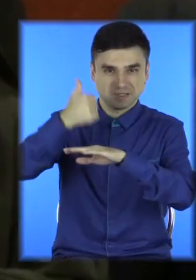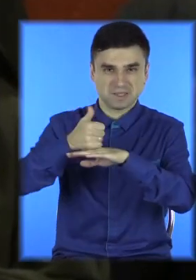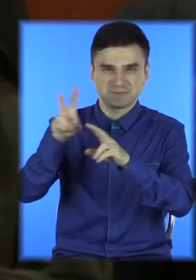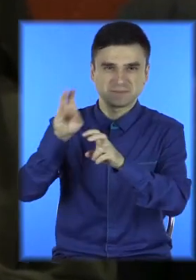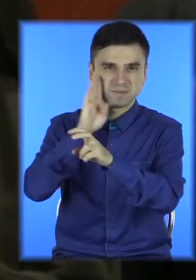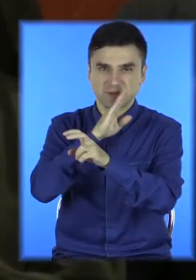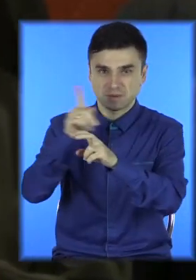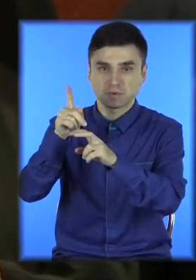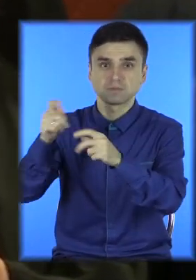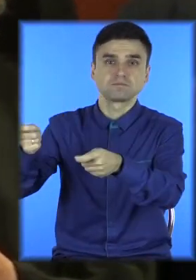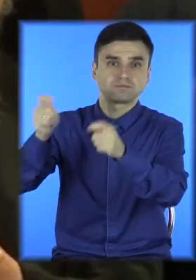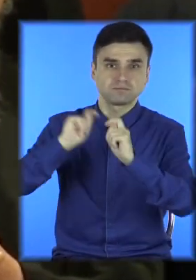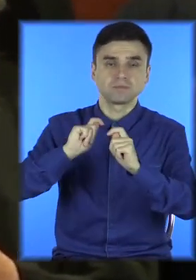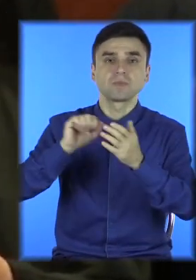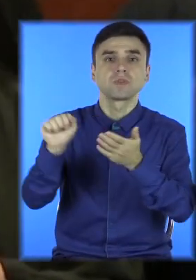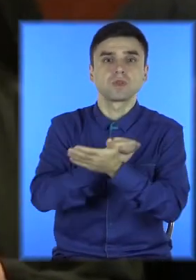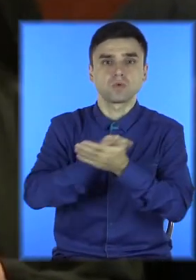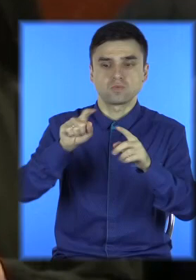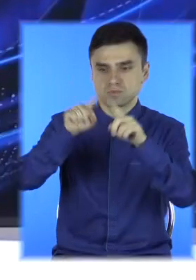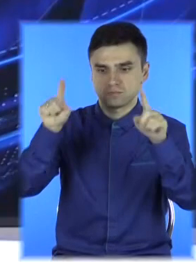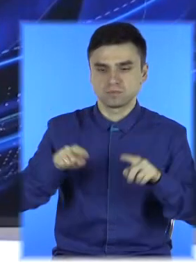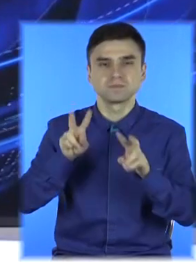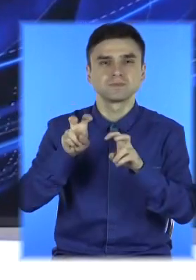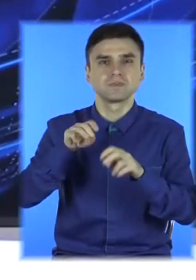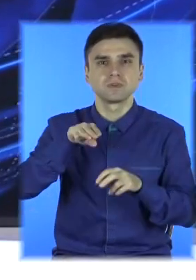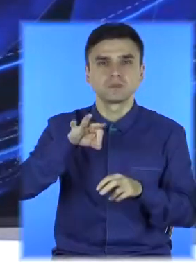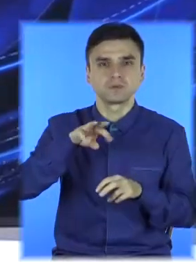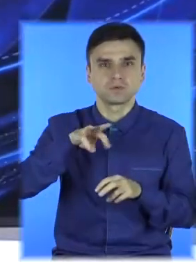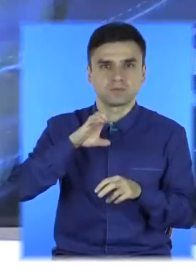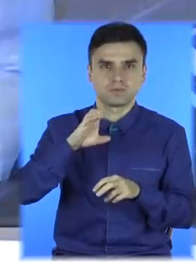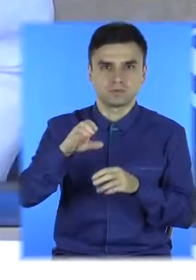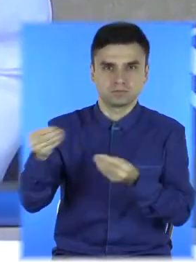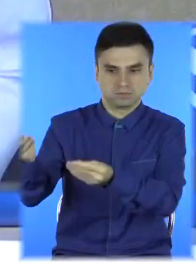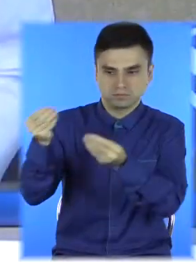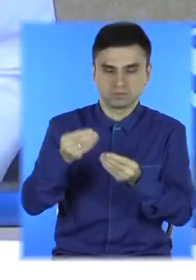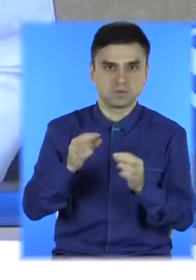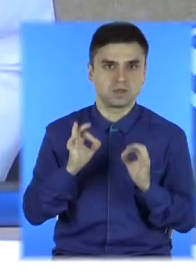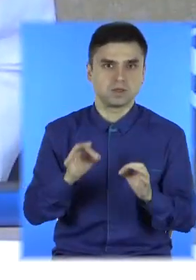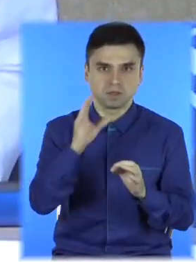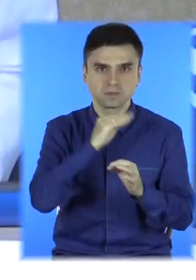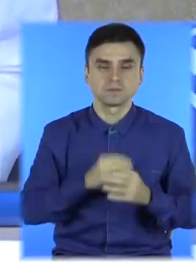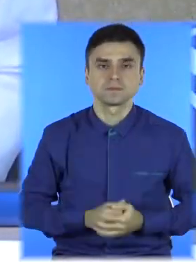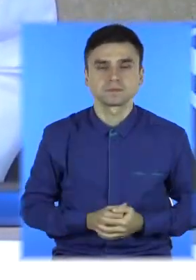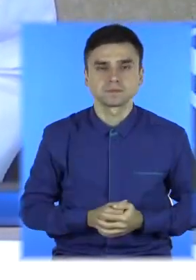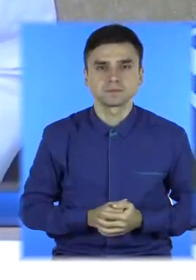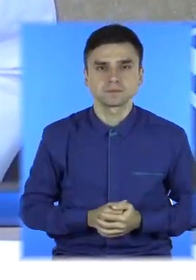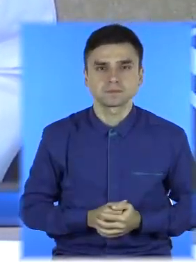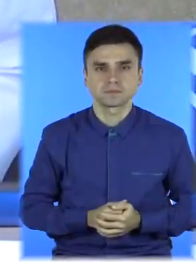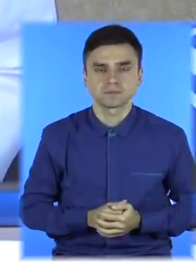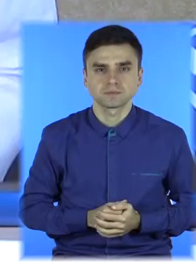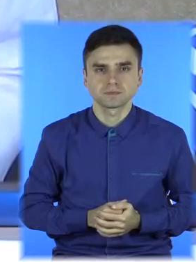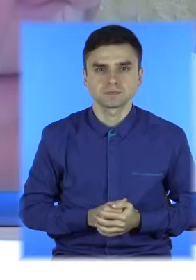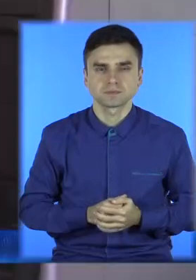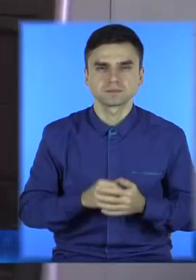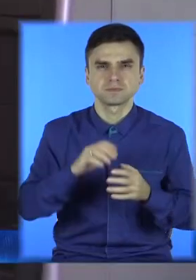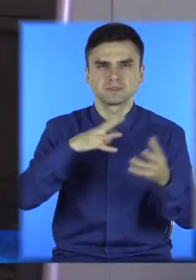до канонів православної церкви. Скандально відомий травматолог Сергій Скульба більше не працює в лікарні. Раніше